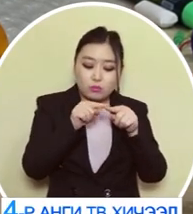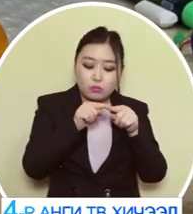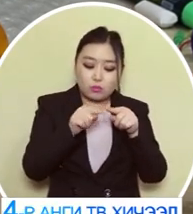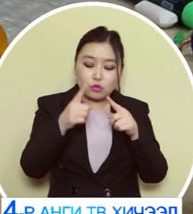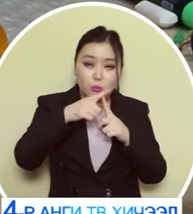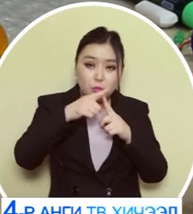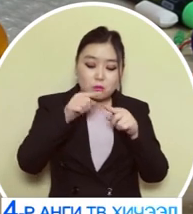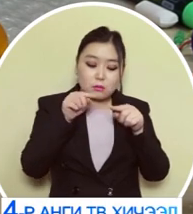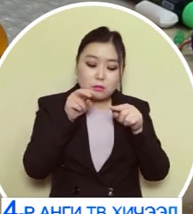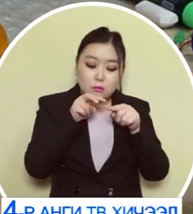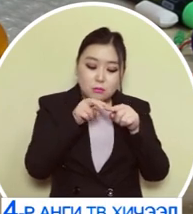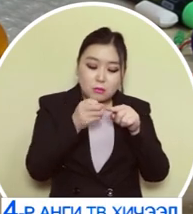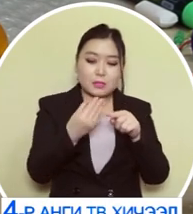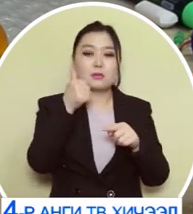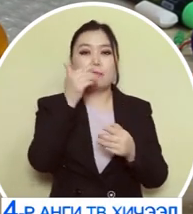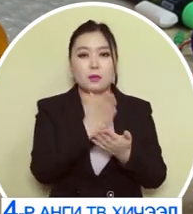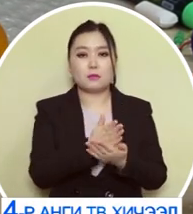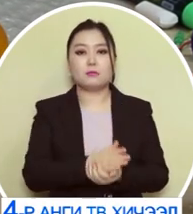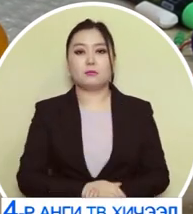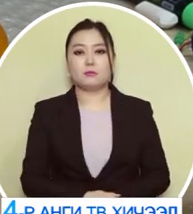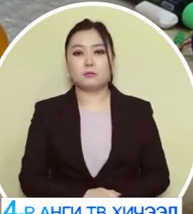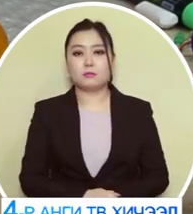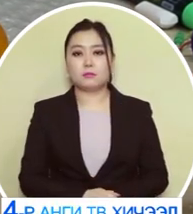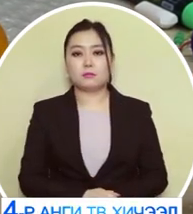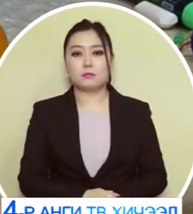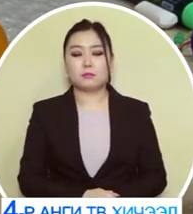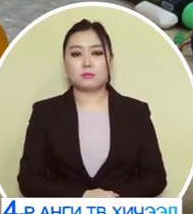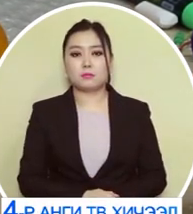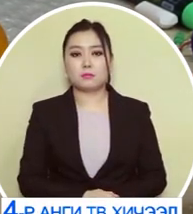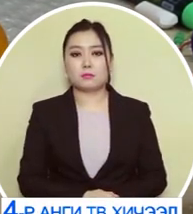Ұшы жанды. Арты мерзетір болғандықтан жанбады.